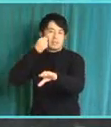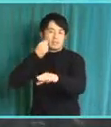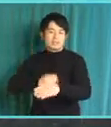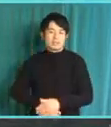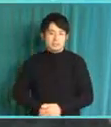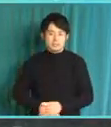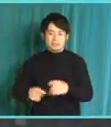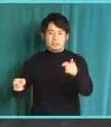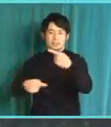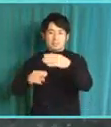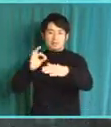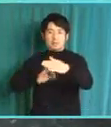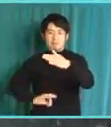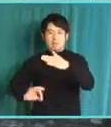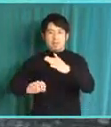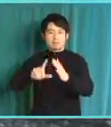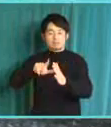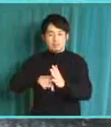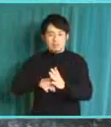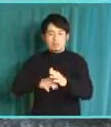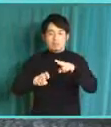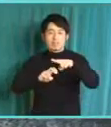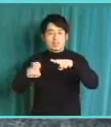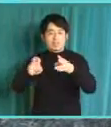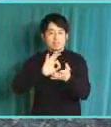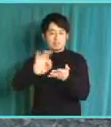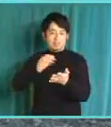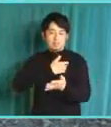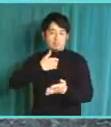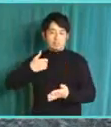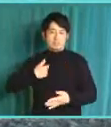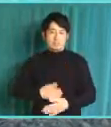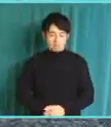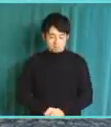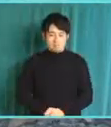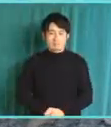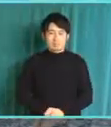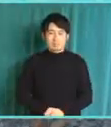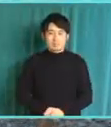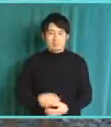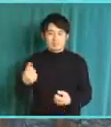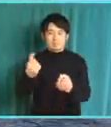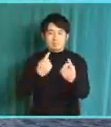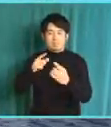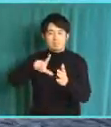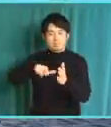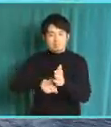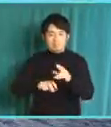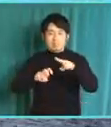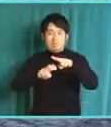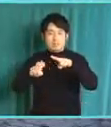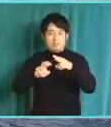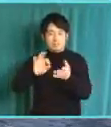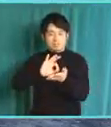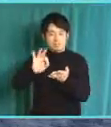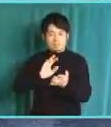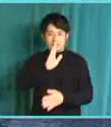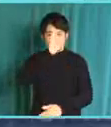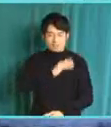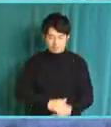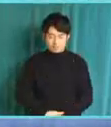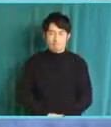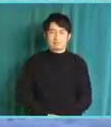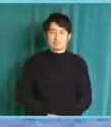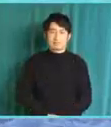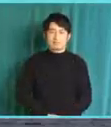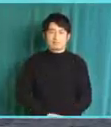んので、当日は同じように特別ダイヤで電車が運行しておりますので、お越しの場合にはできる限り公共交通機関をご利用いただければと思